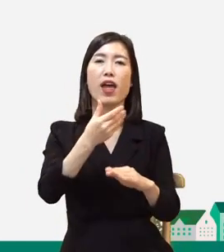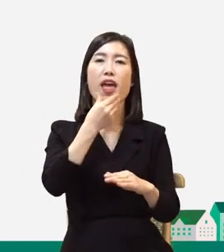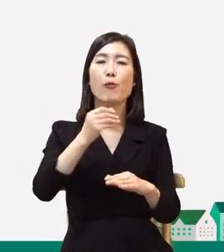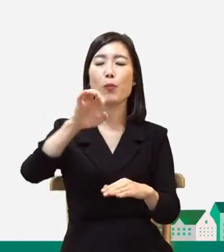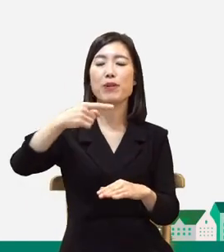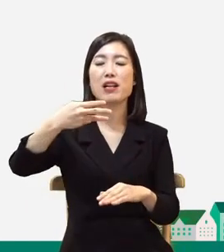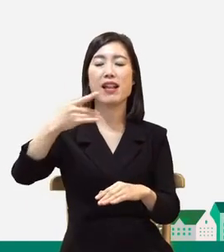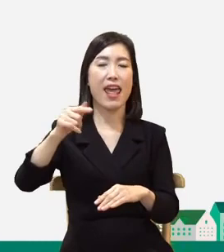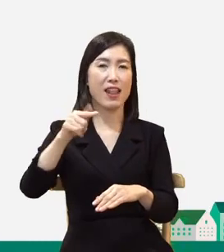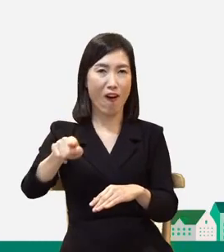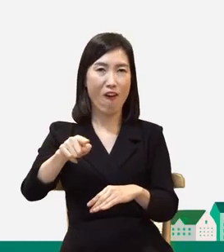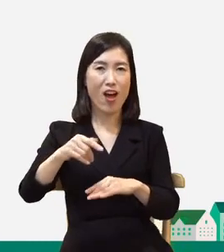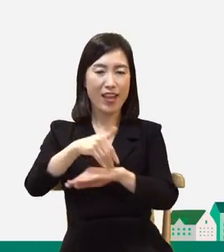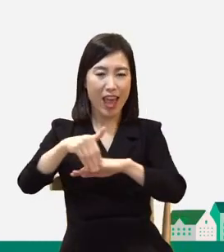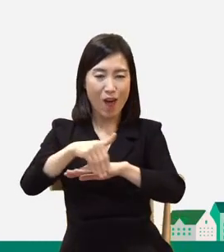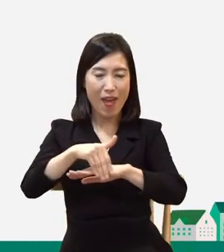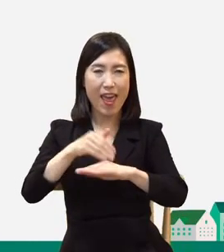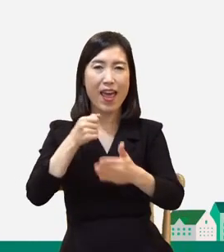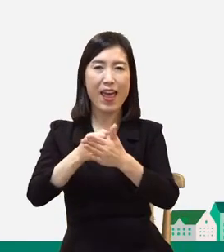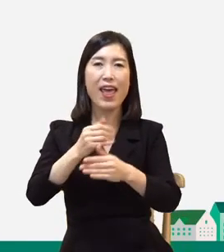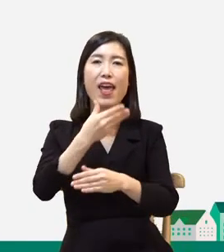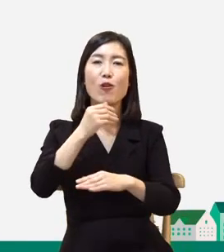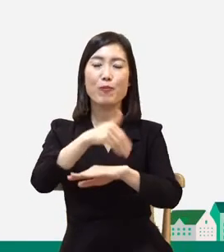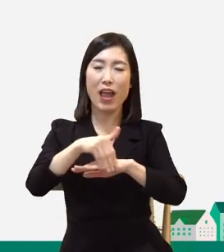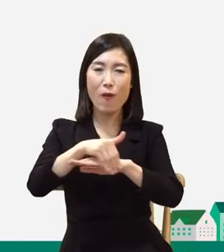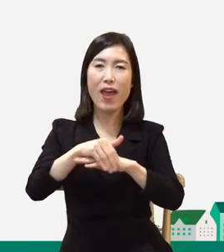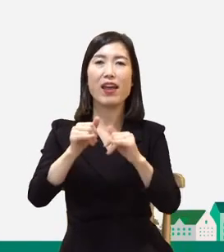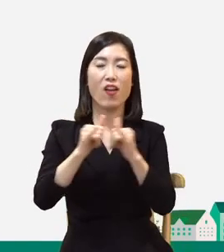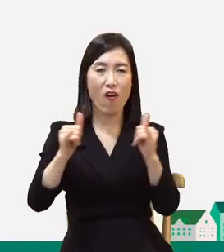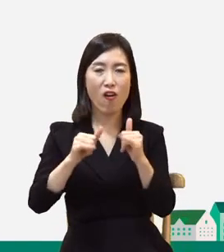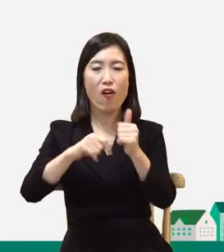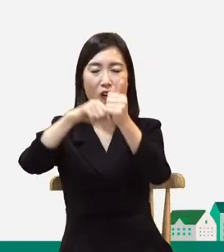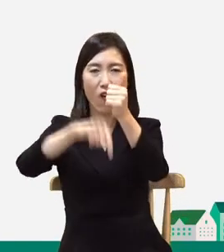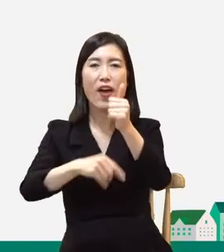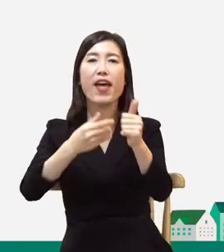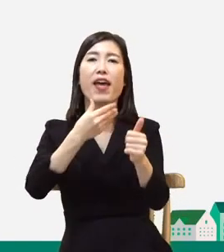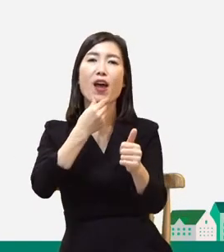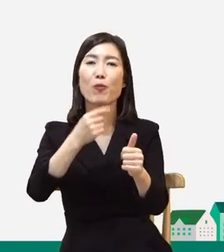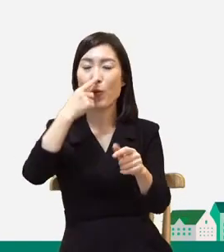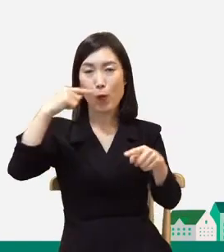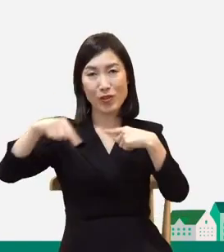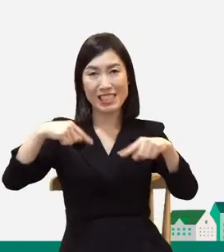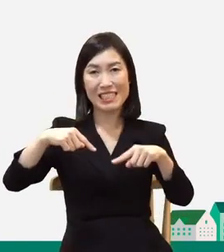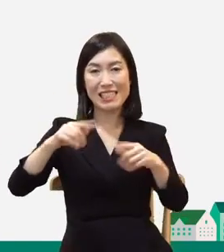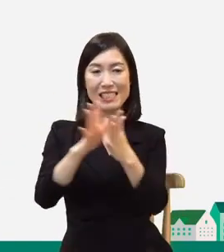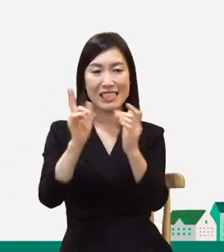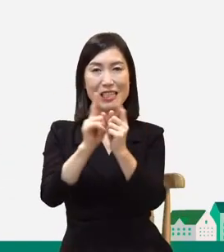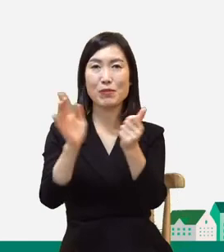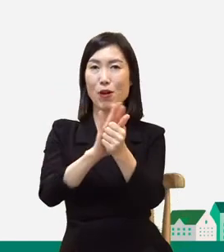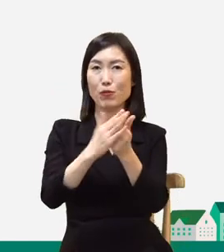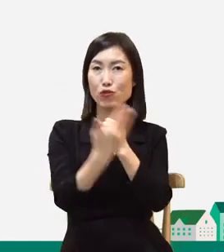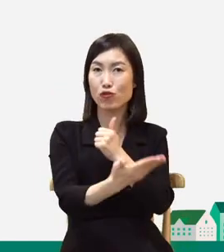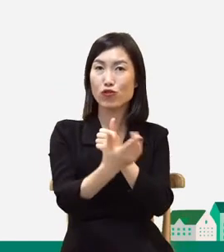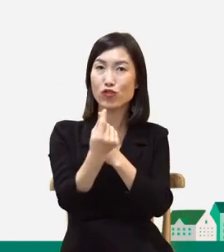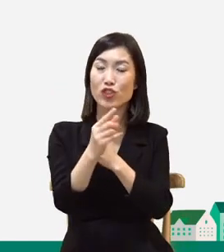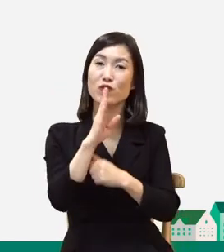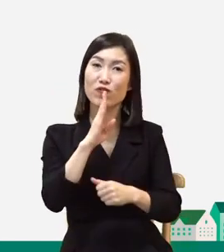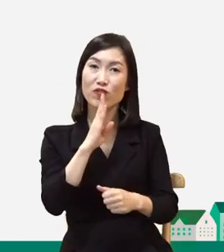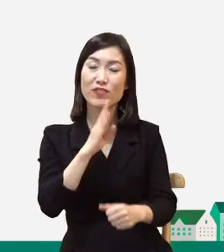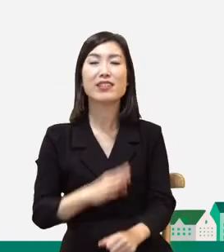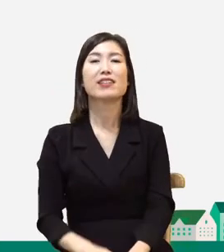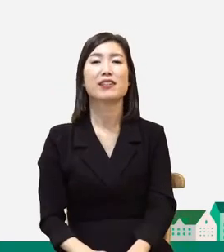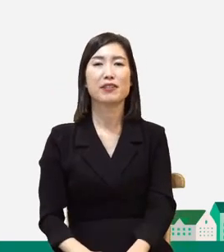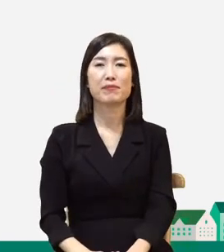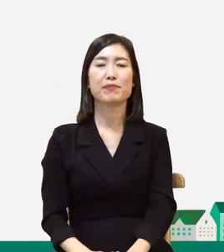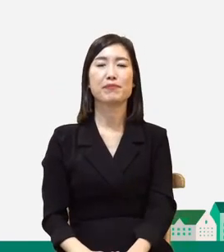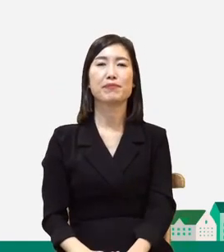가서 이동도 해주고 그런 직접적인 서비스는 실제로 행복코치가 진행되고 이렇게 설명해 주신 것 같아요.